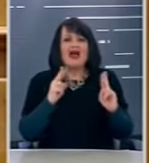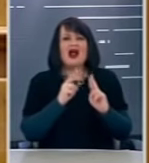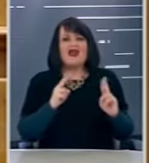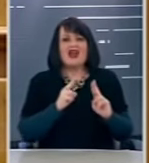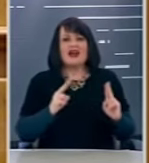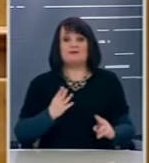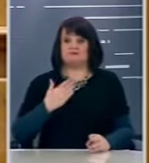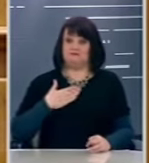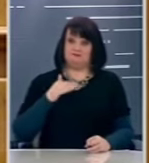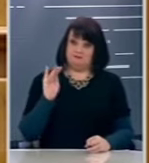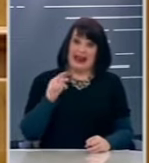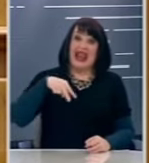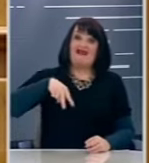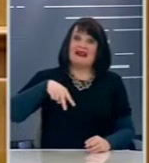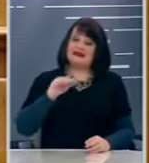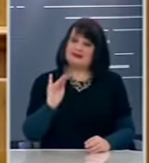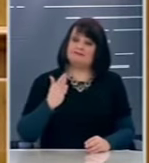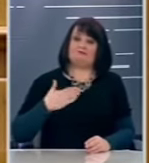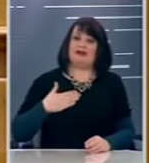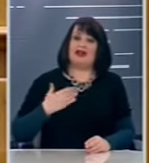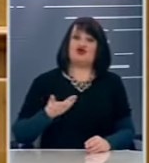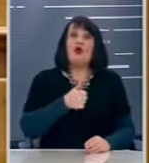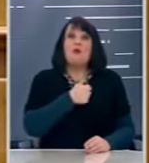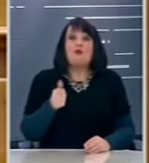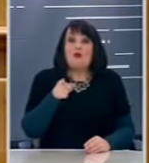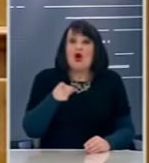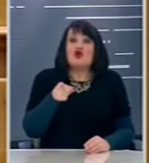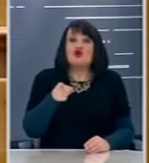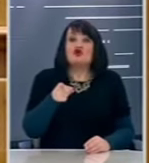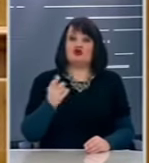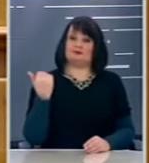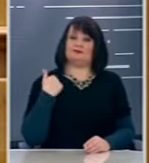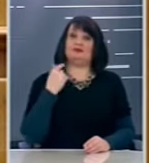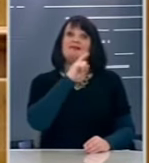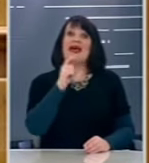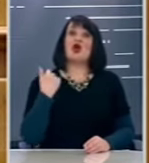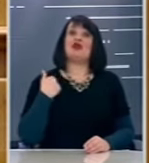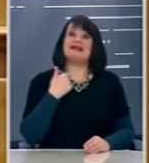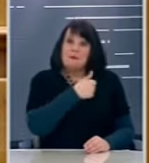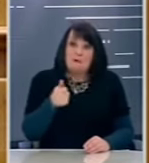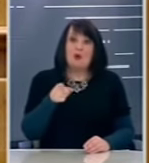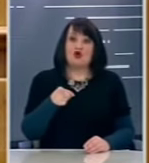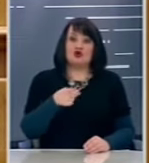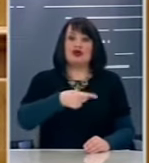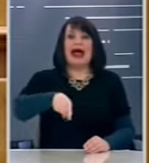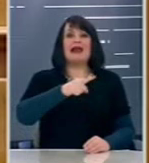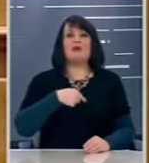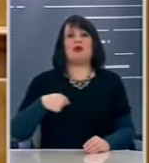τον ευχαριστώ διότι ήταν ο μόνος που μπήκε στον κόμπο να μου καταθέσει ερώτηση. Άλλοι συνάδελφοί